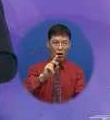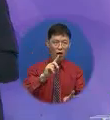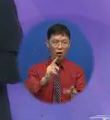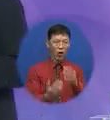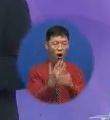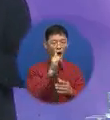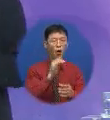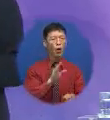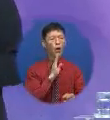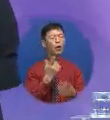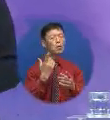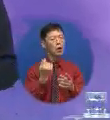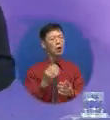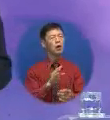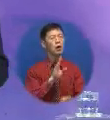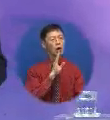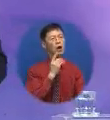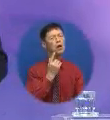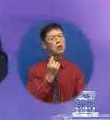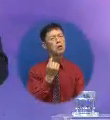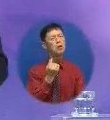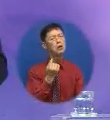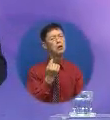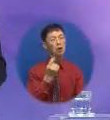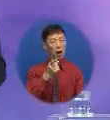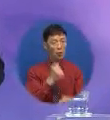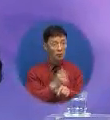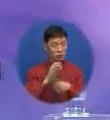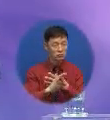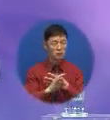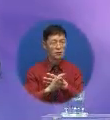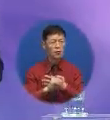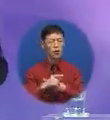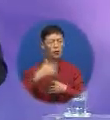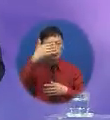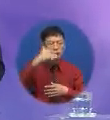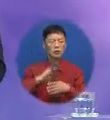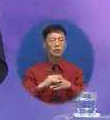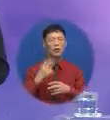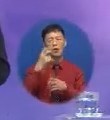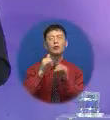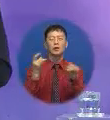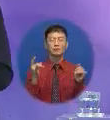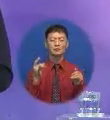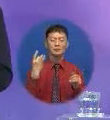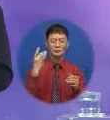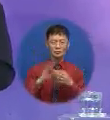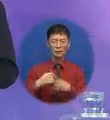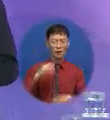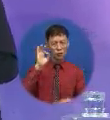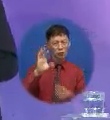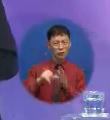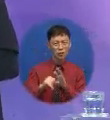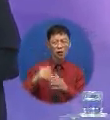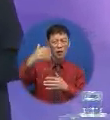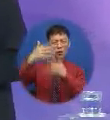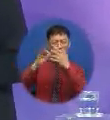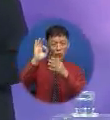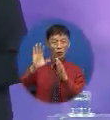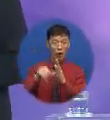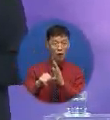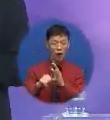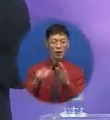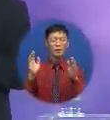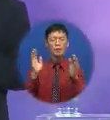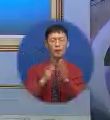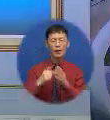예측불허하고 그런 건데 오 저거 그럴 수도 있겠어 그런 것들을 이제 생각하는 사람들이 영화 감독이라는 거죠. 그래서 우리가 보는 많은 영화들